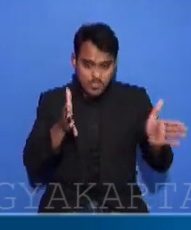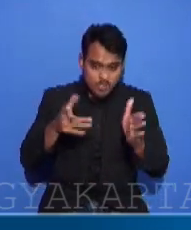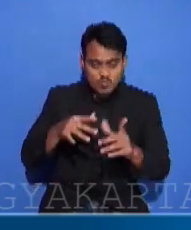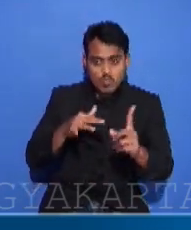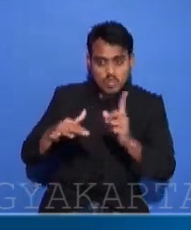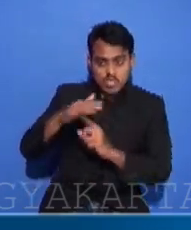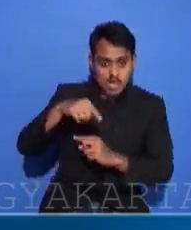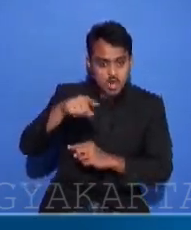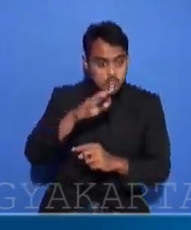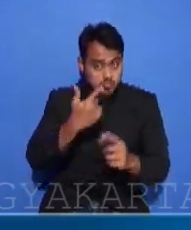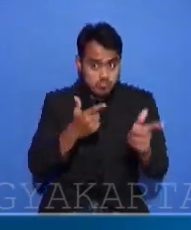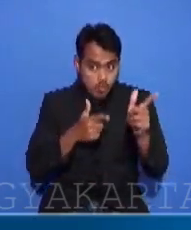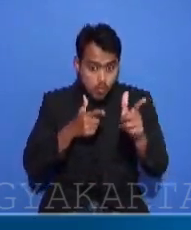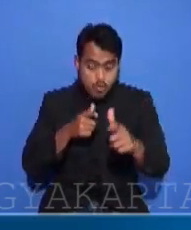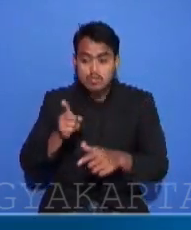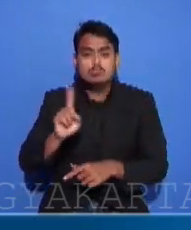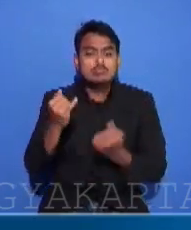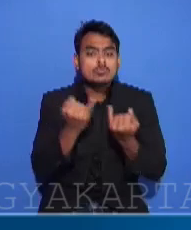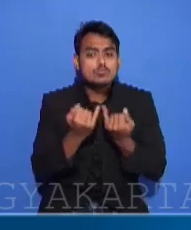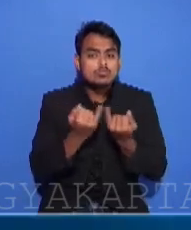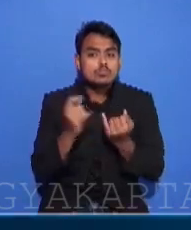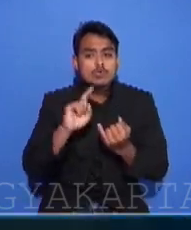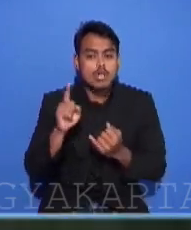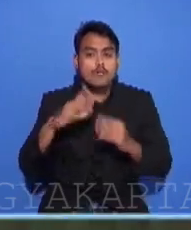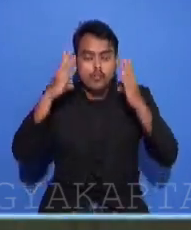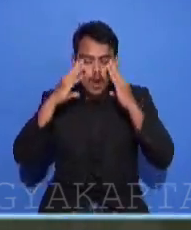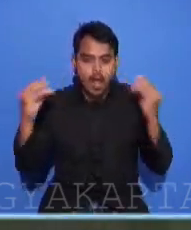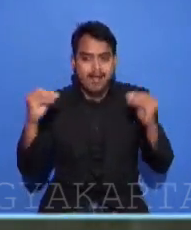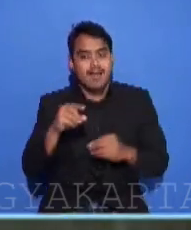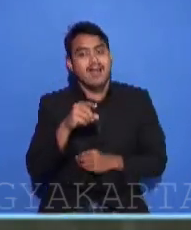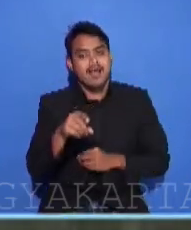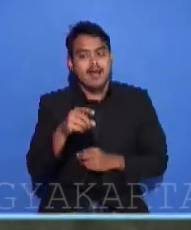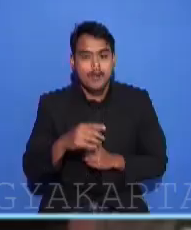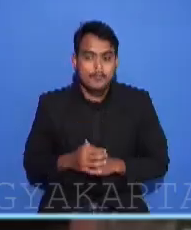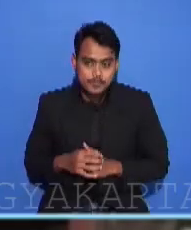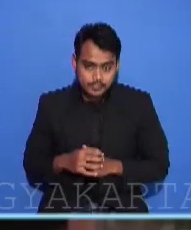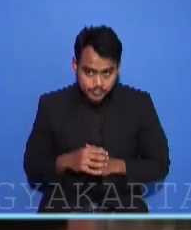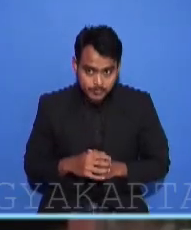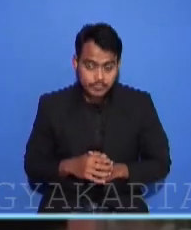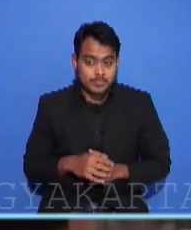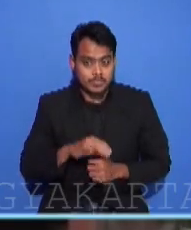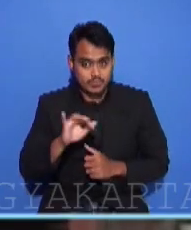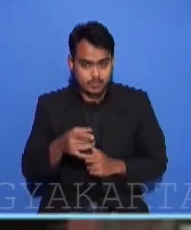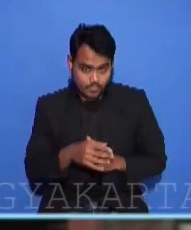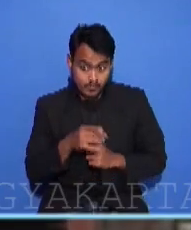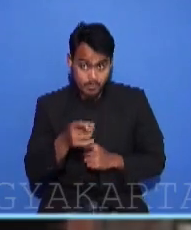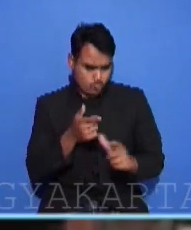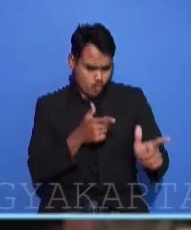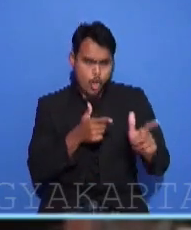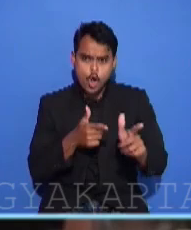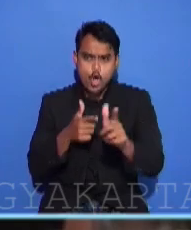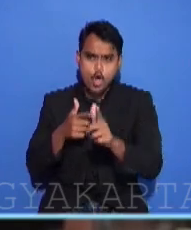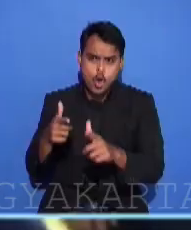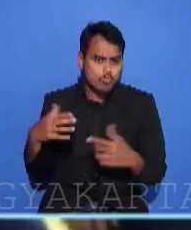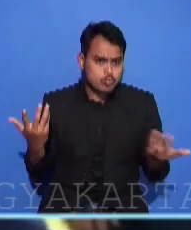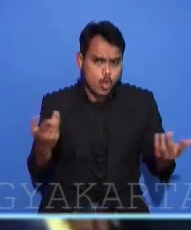tentara Belanda dengan sandi janur kuning. Alhasil, serangan pun terlaksana dan berhasil melumpuhkan musuh dalam